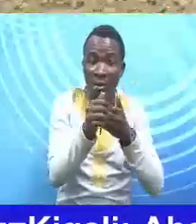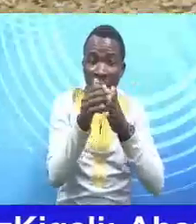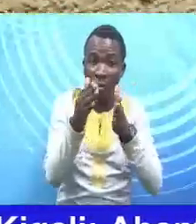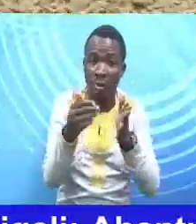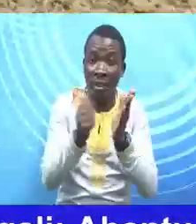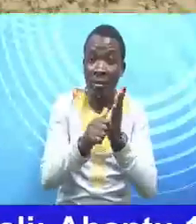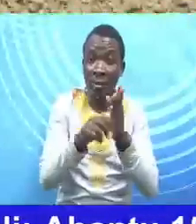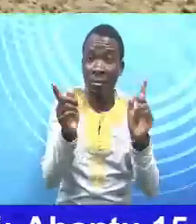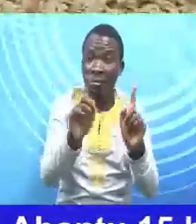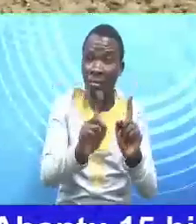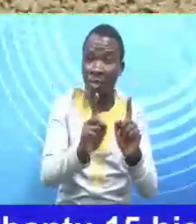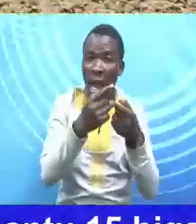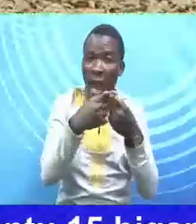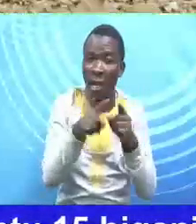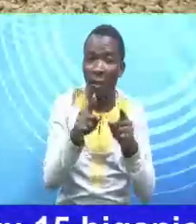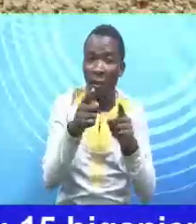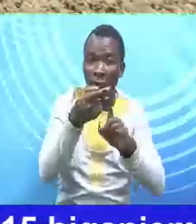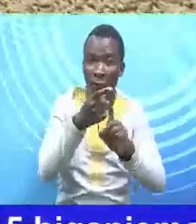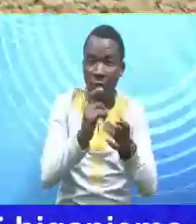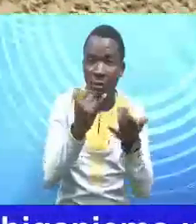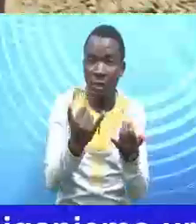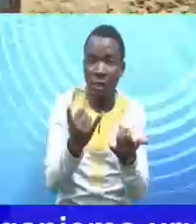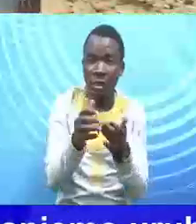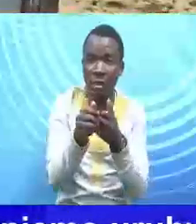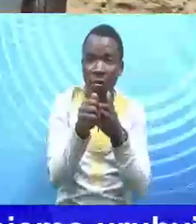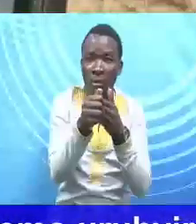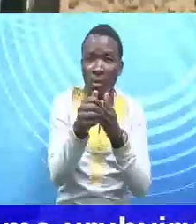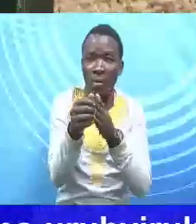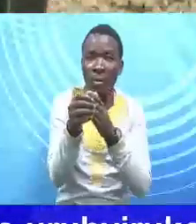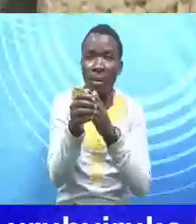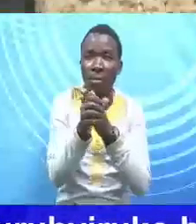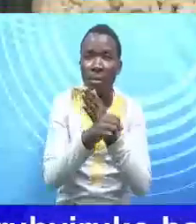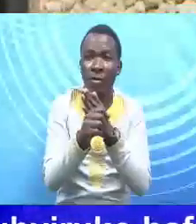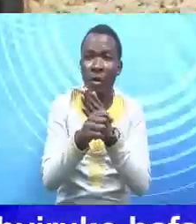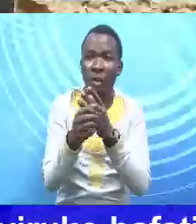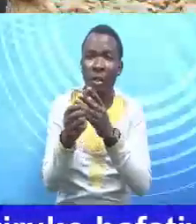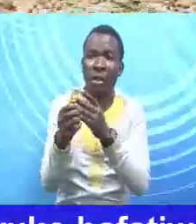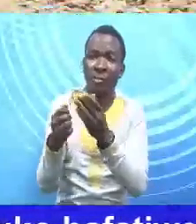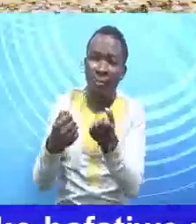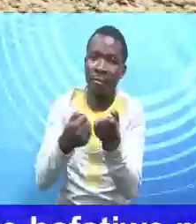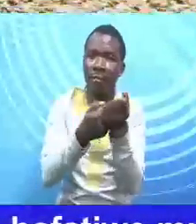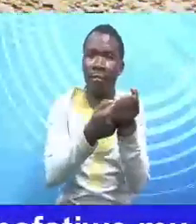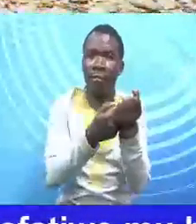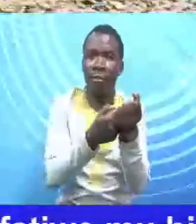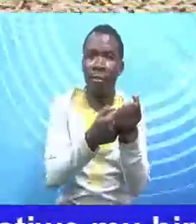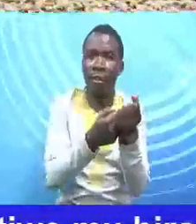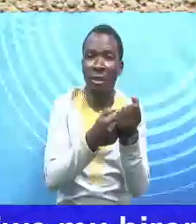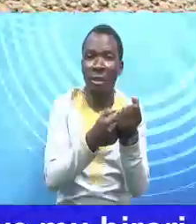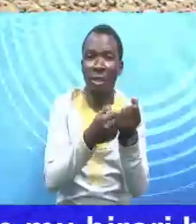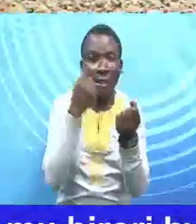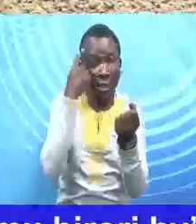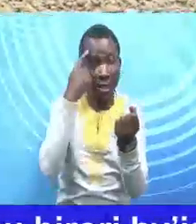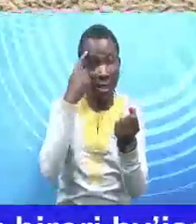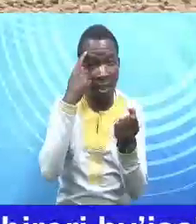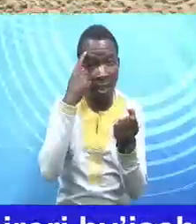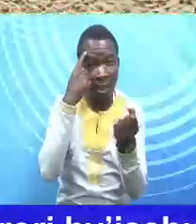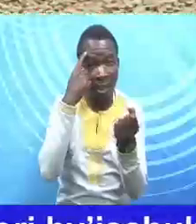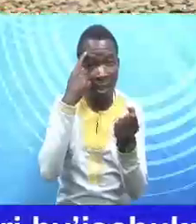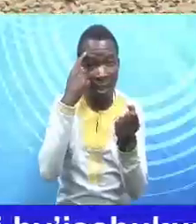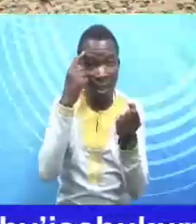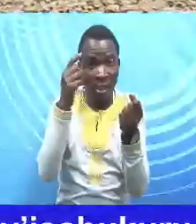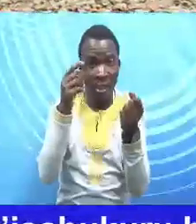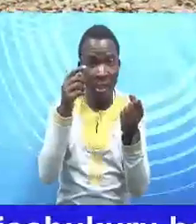afite ariko ngo kuri ubu ubuyobozi bw'umurenge ari cyo bugiye kumufasha ndahiro ngira ngo wenda ntabwo yasohowe n'akagari kuko yahawe preavi